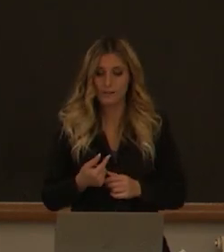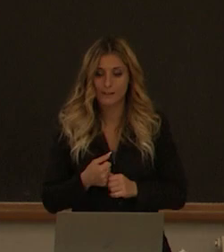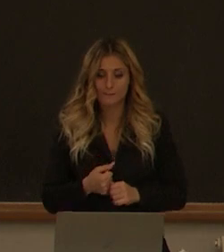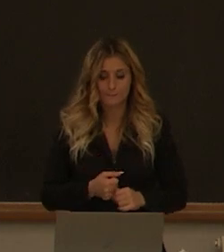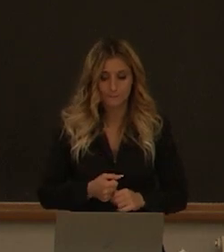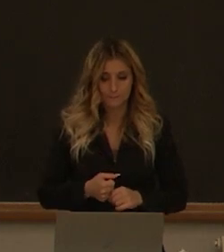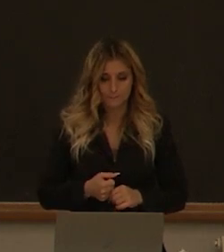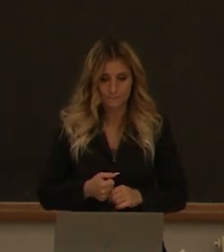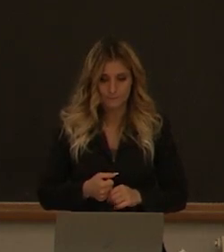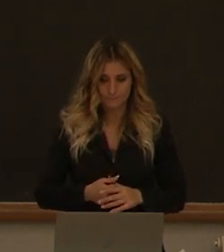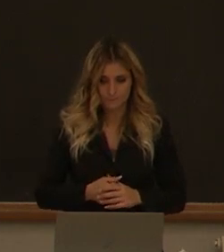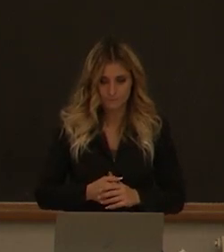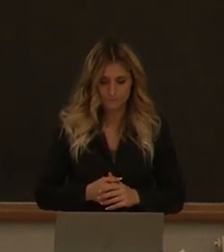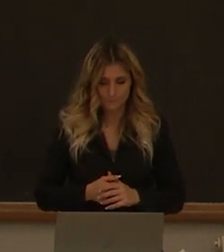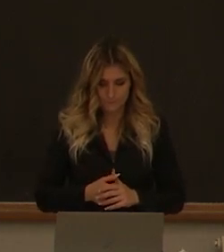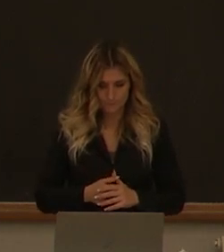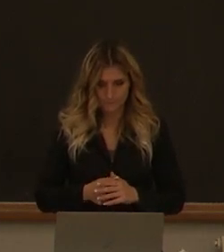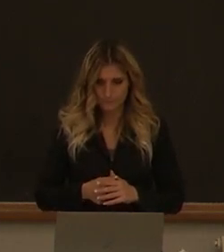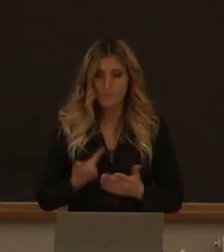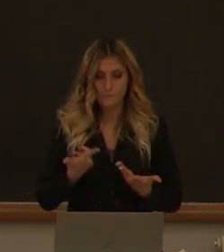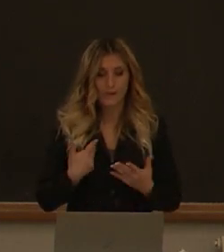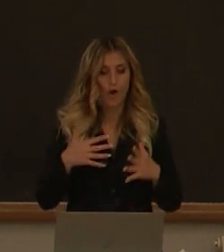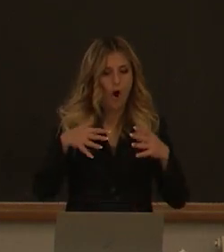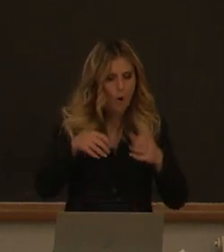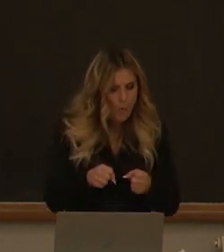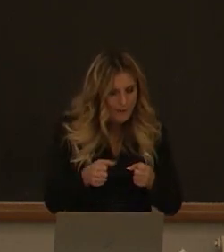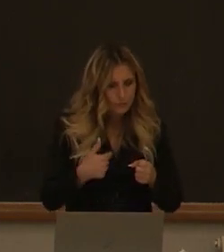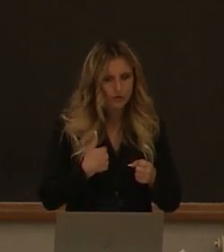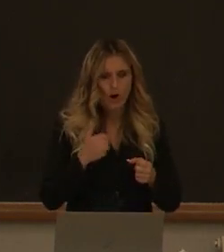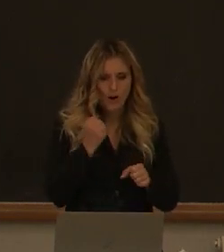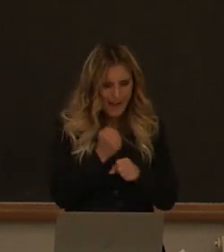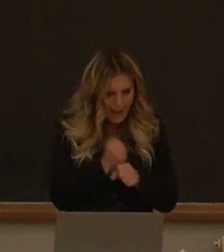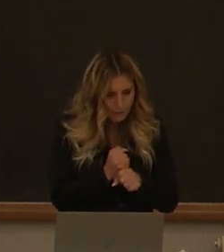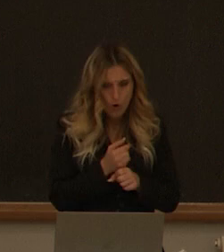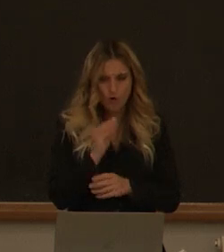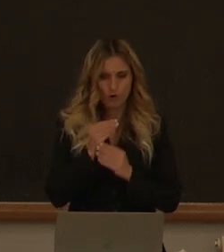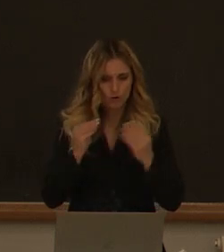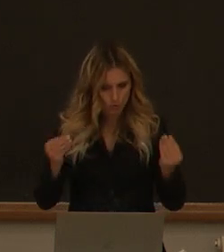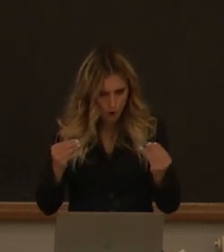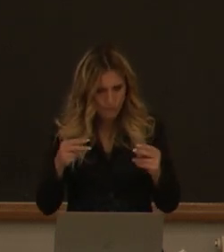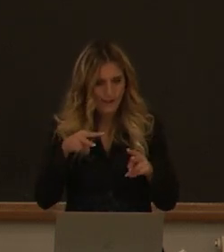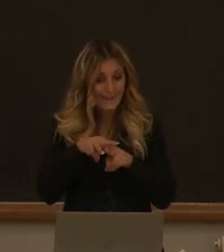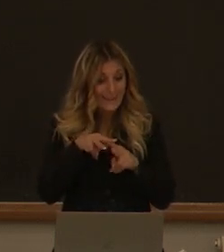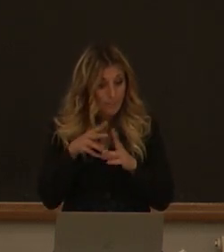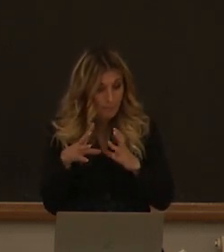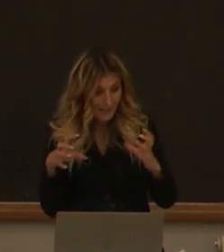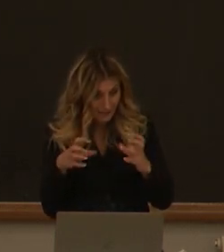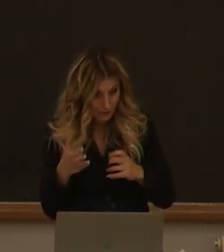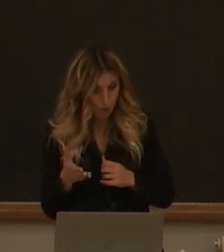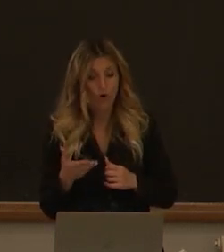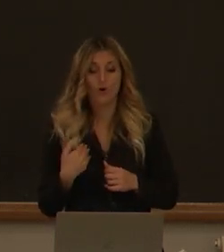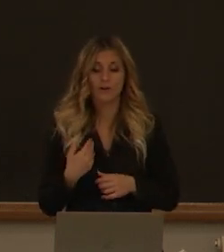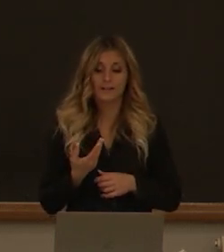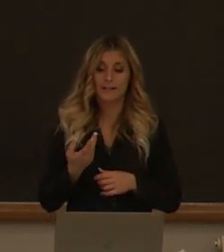che quindi occupazione, giovani, imprenditoria, il